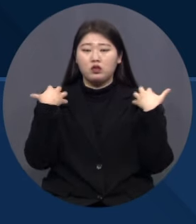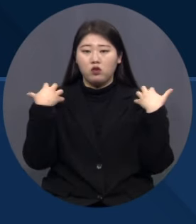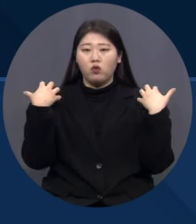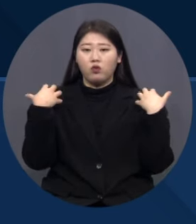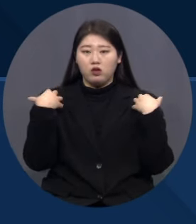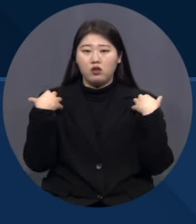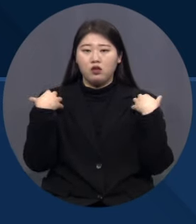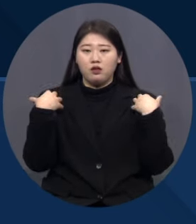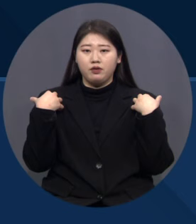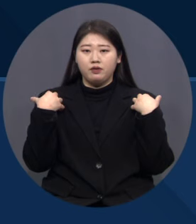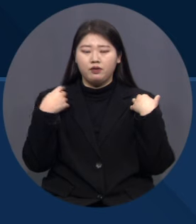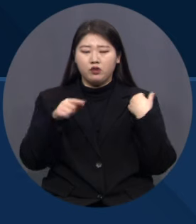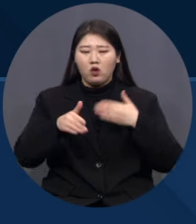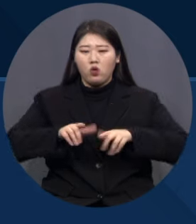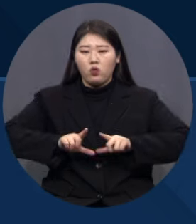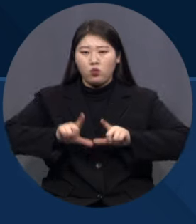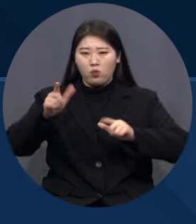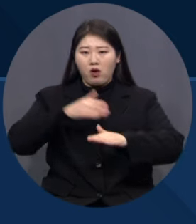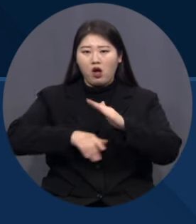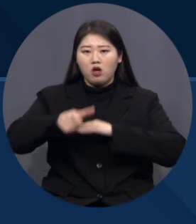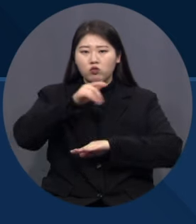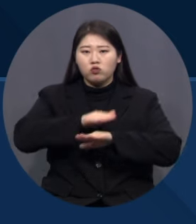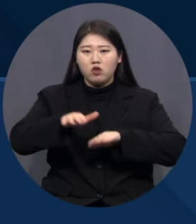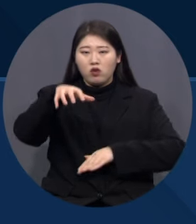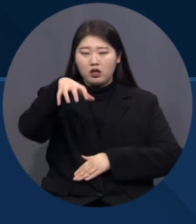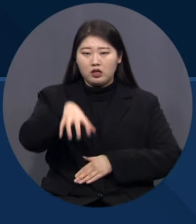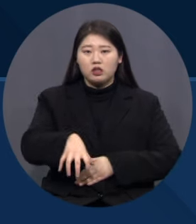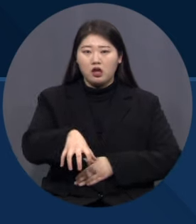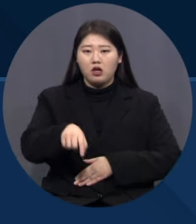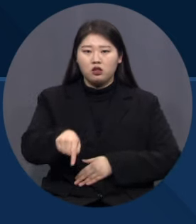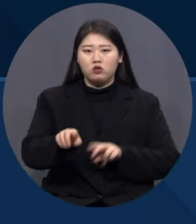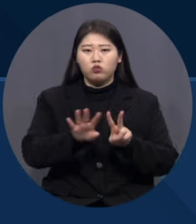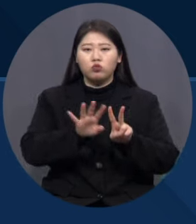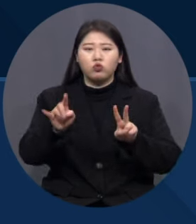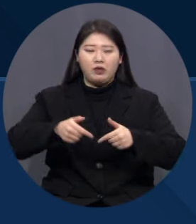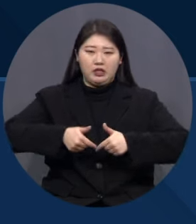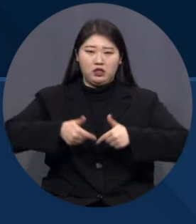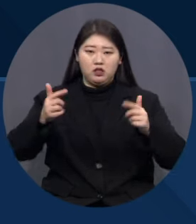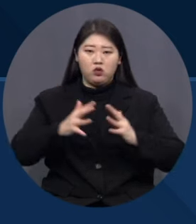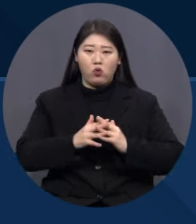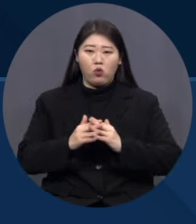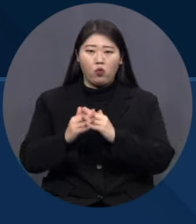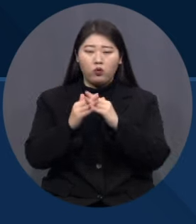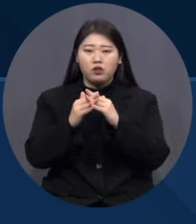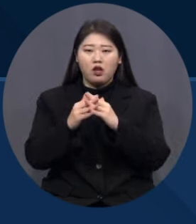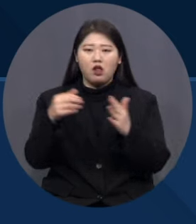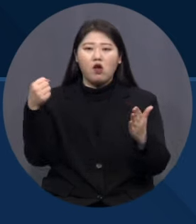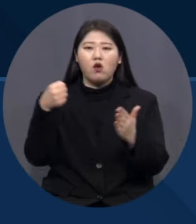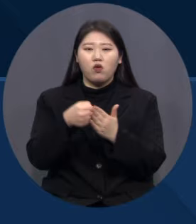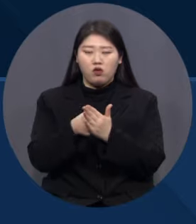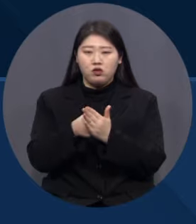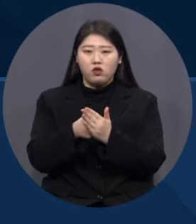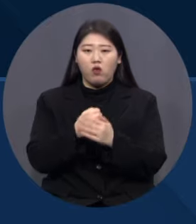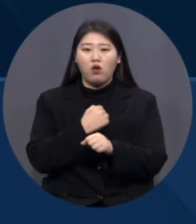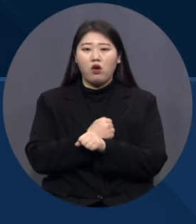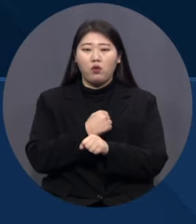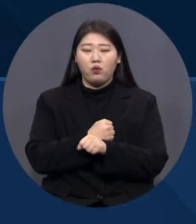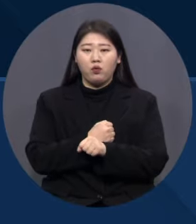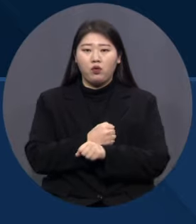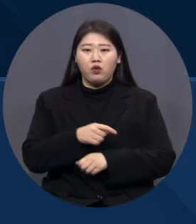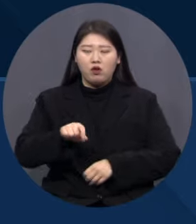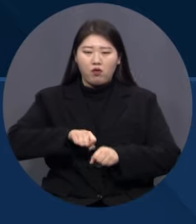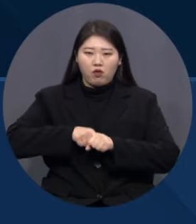그 동부 하수처리장 시설을 두배로 증설하는 그런 결정을 하고 그거를